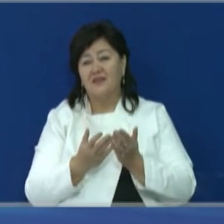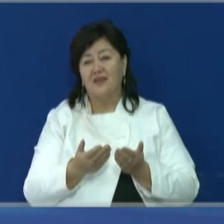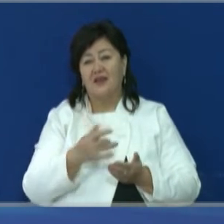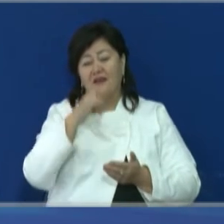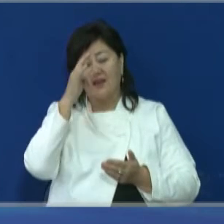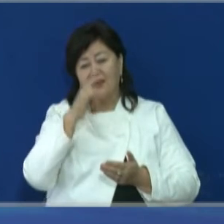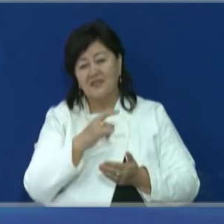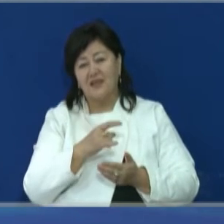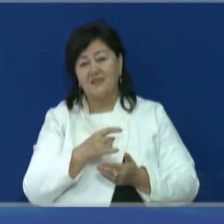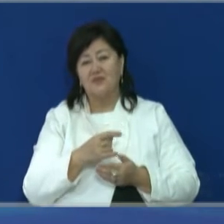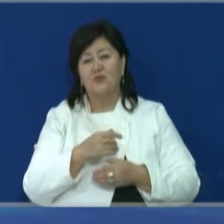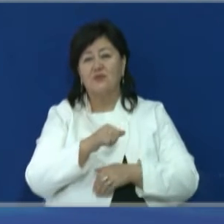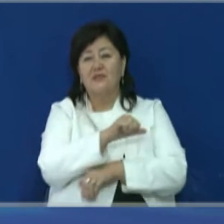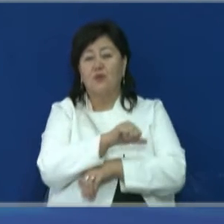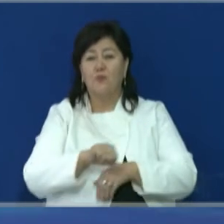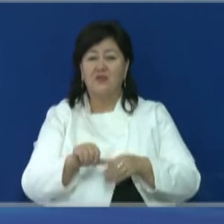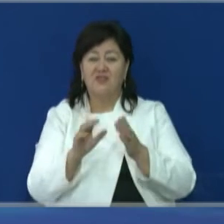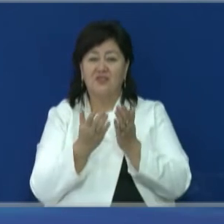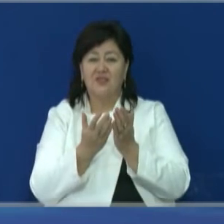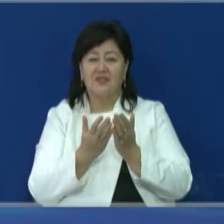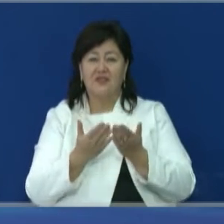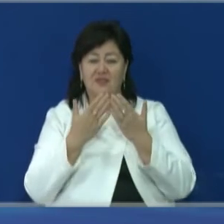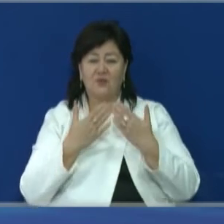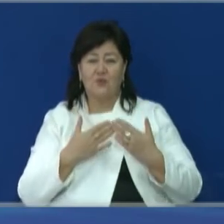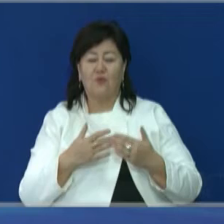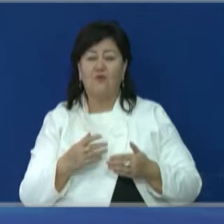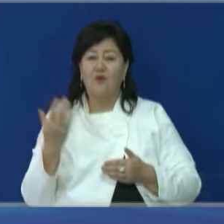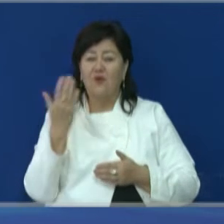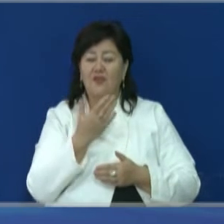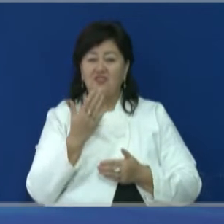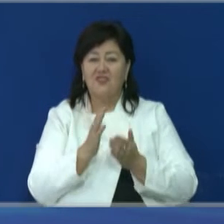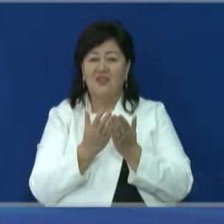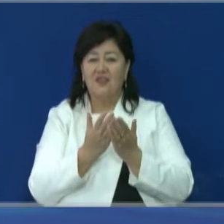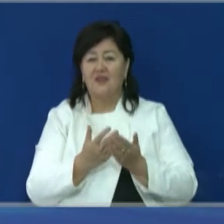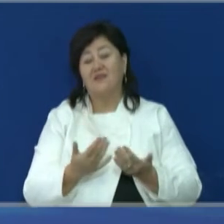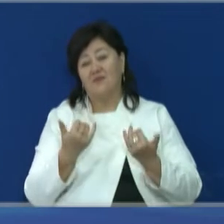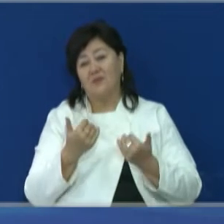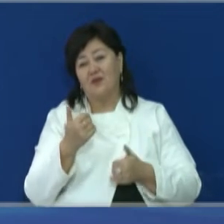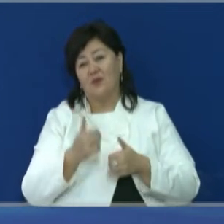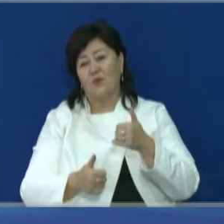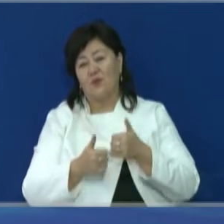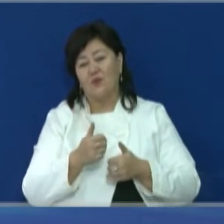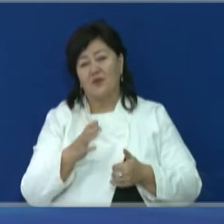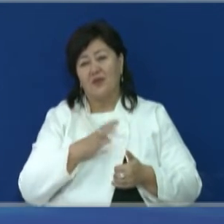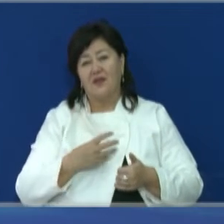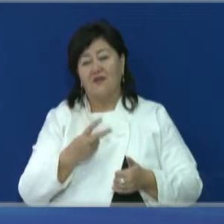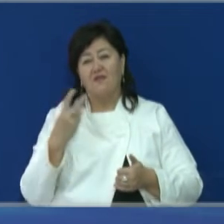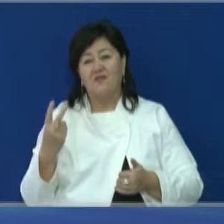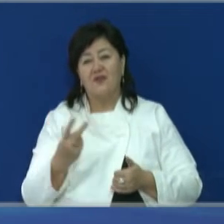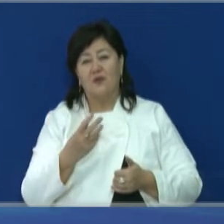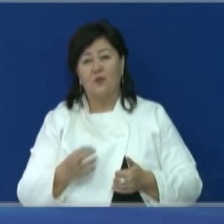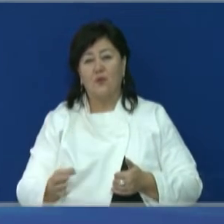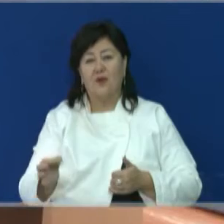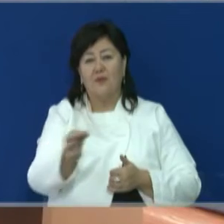әдебиетін терең зерттеуге шақыру. Осы мақсатта Семейде республикалық балалар оқулары байқауының 2-ші облыстық кезеңі